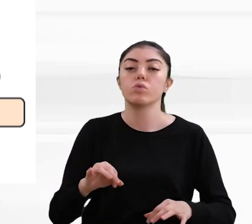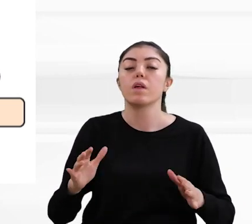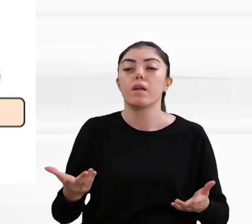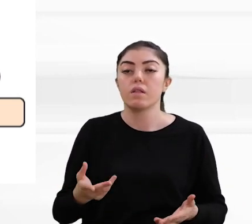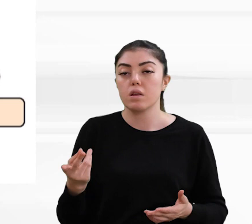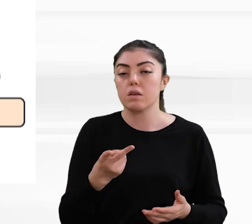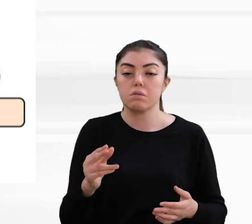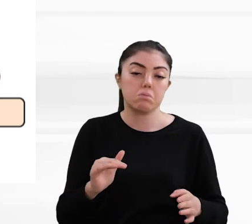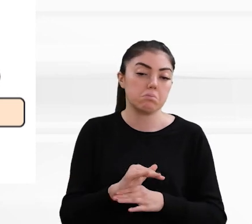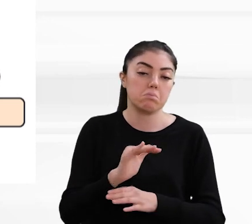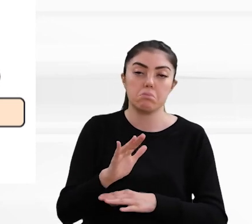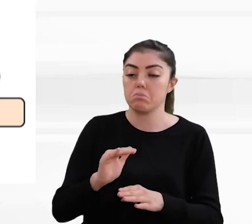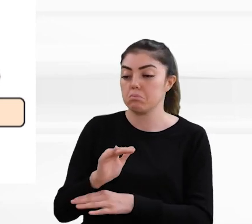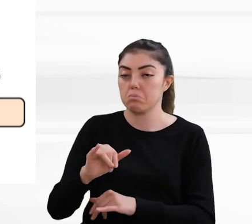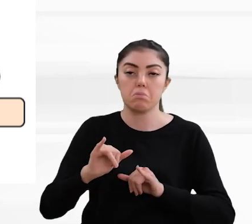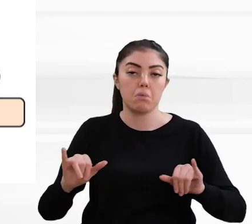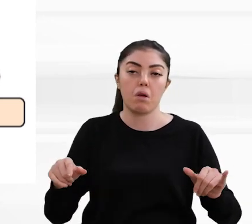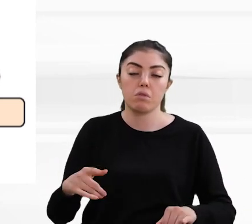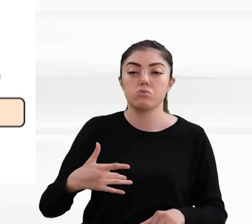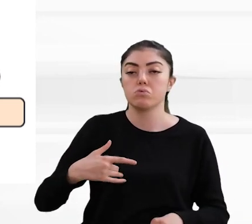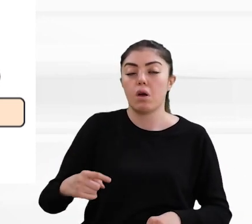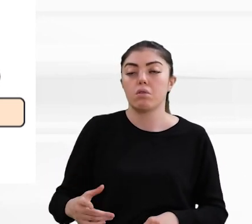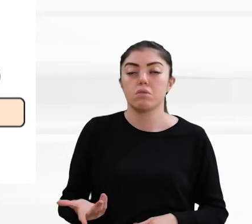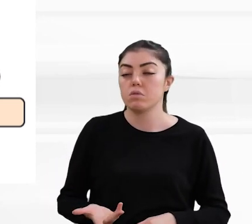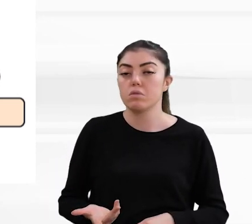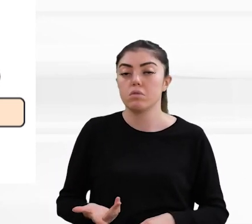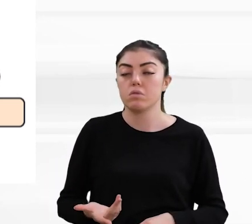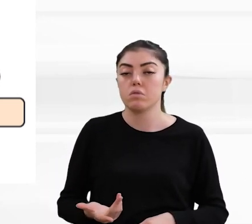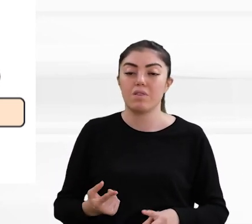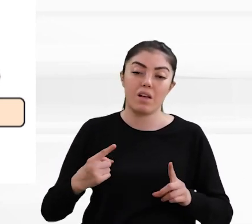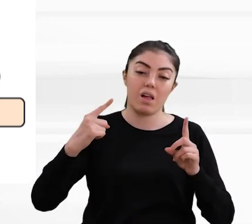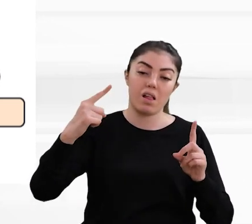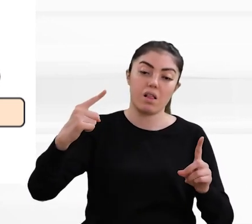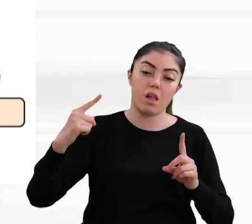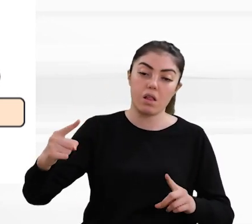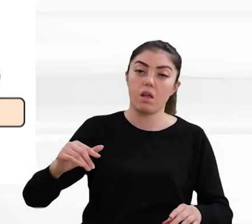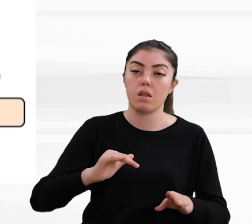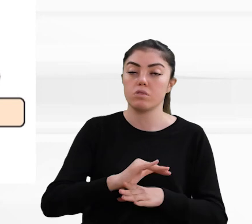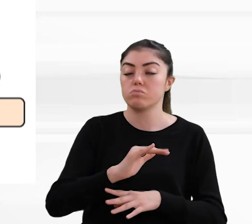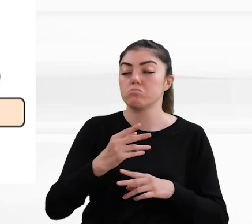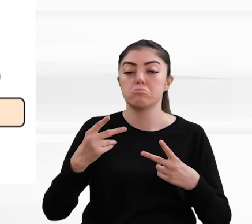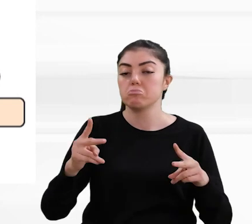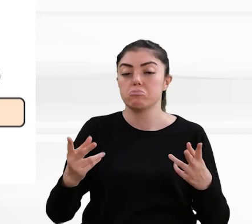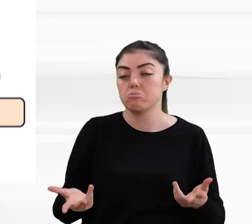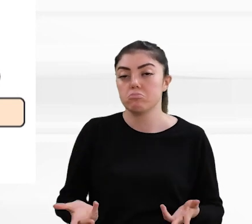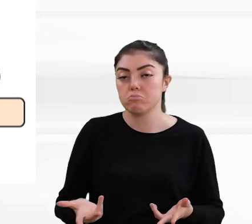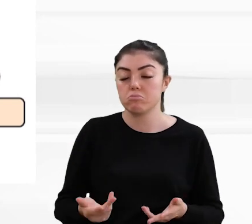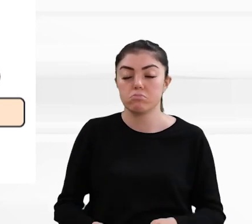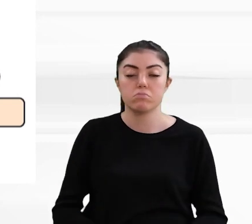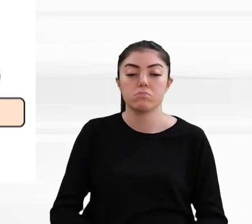iki yengeçte hayatta canlı demiştik iki yıldız arasındaki alanda yaşayabiliyorlar diye bakın iki yıl arasında